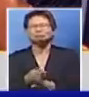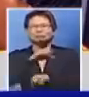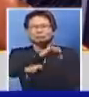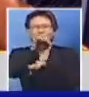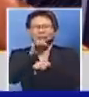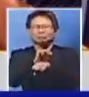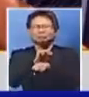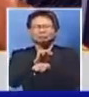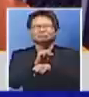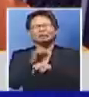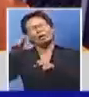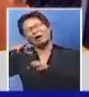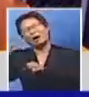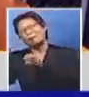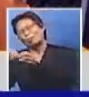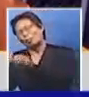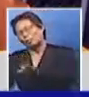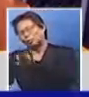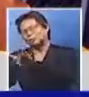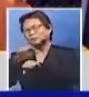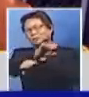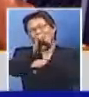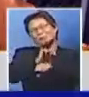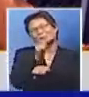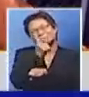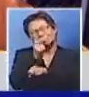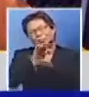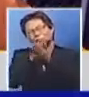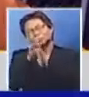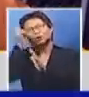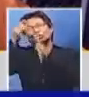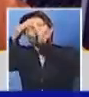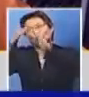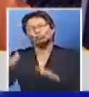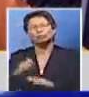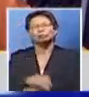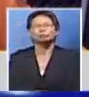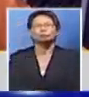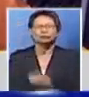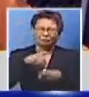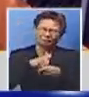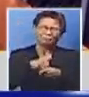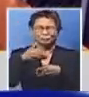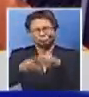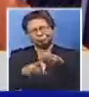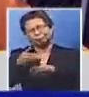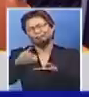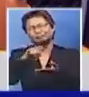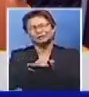date more important or whatever. So it's part of the process.